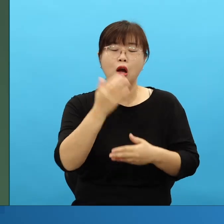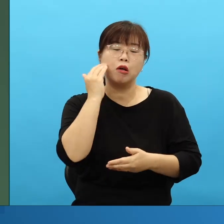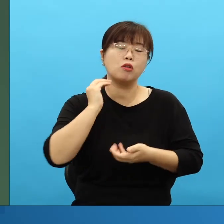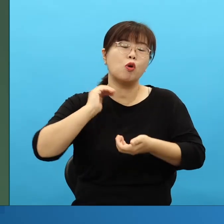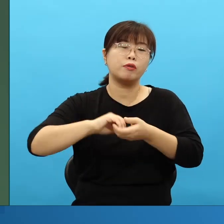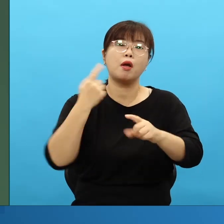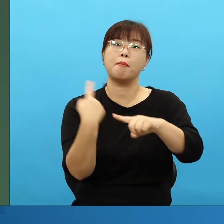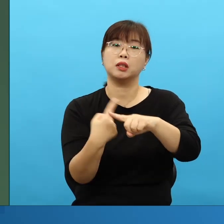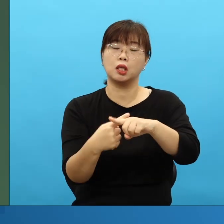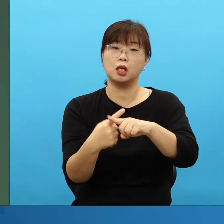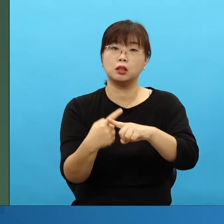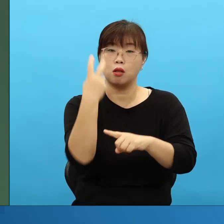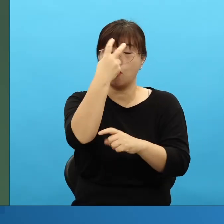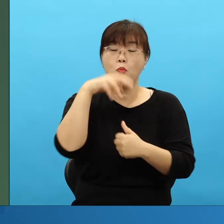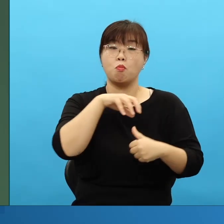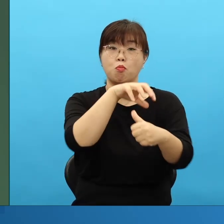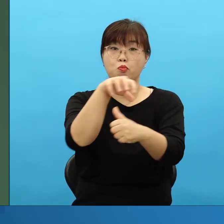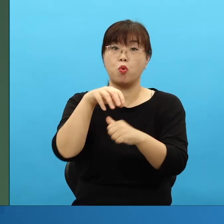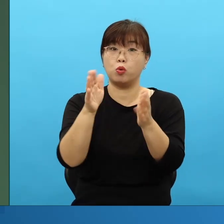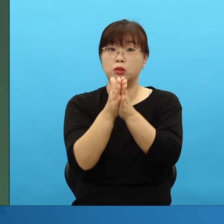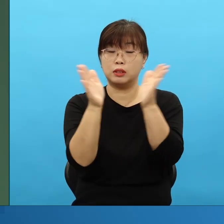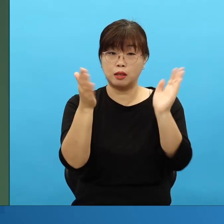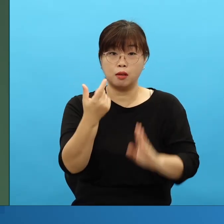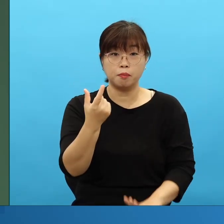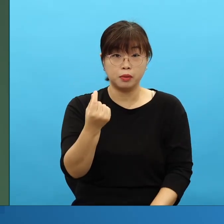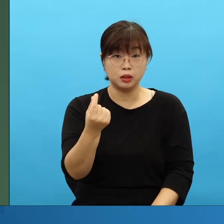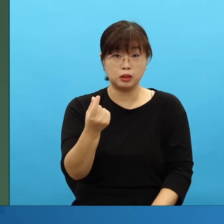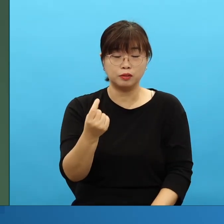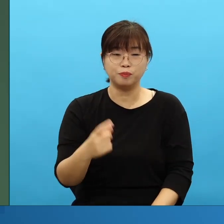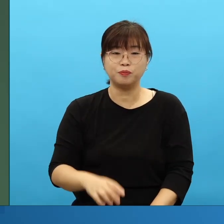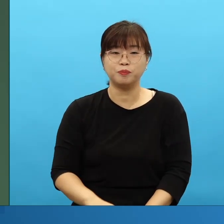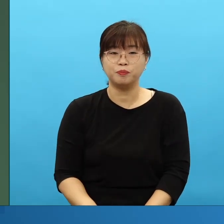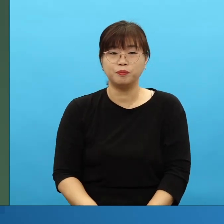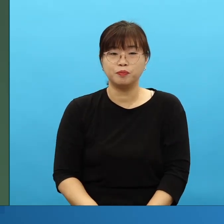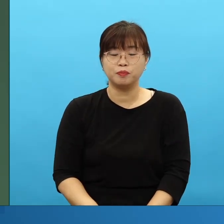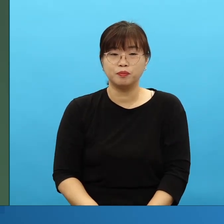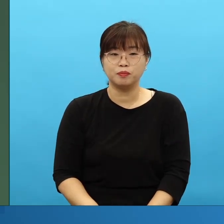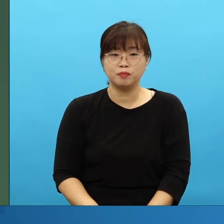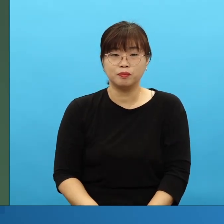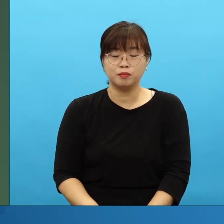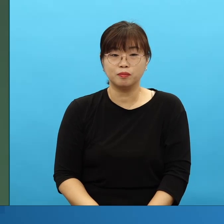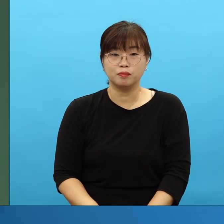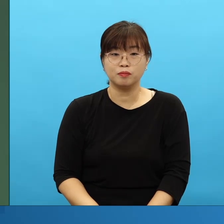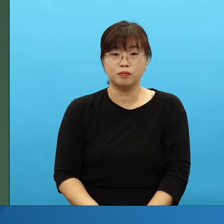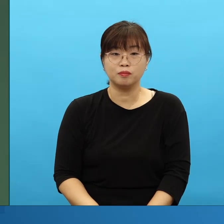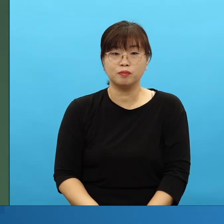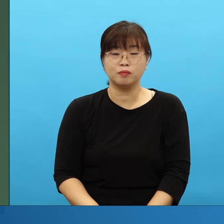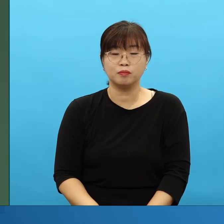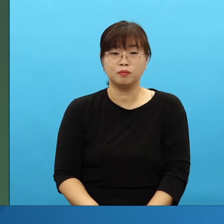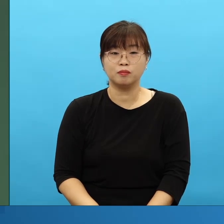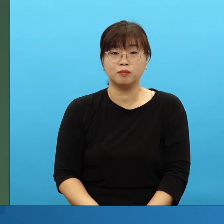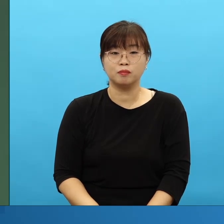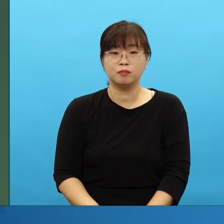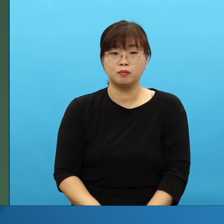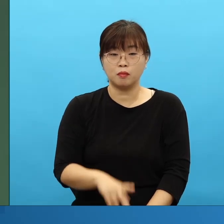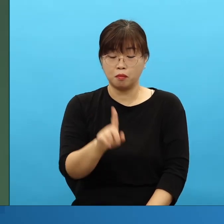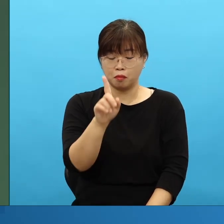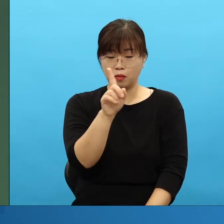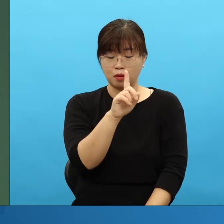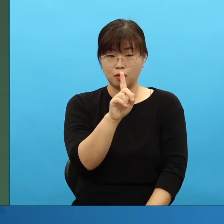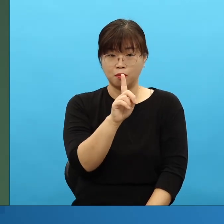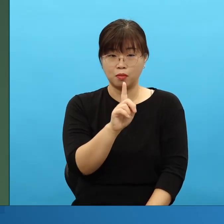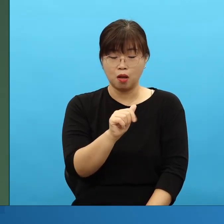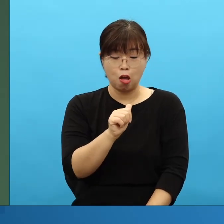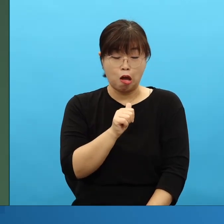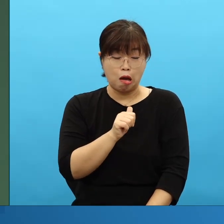just a makeshift shelter, if he dwells there, that becomes the blue house. That becomes the presidential office. 아무리 오두막집이라도